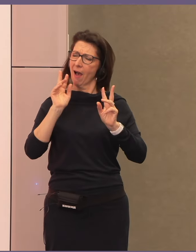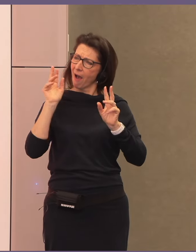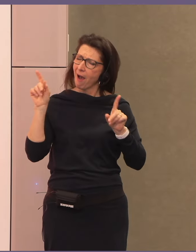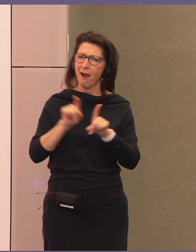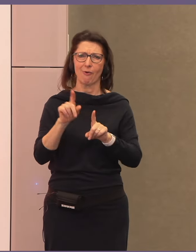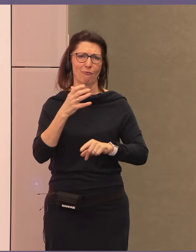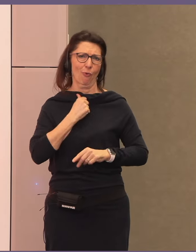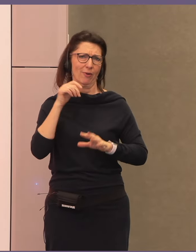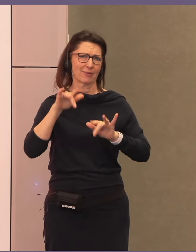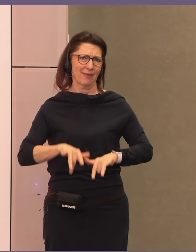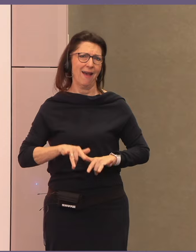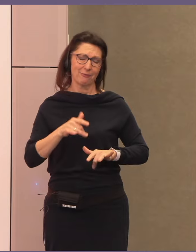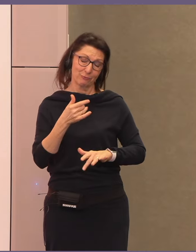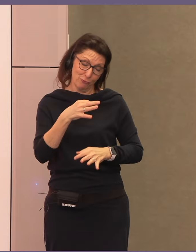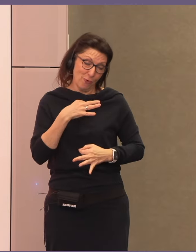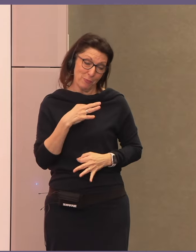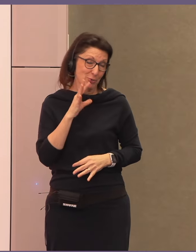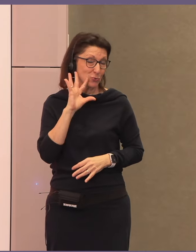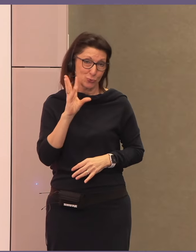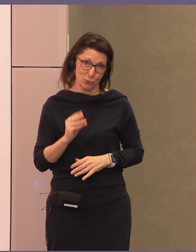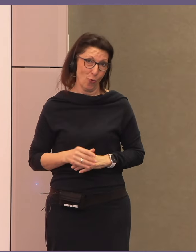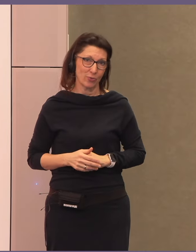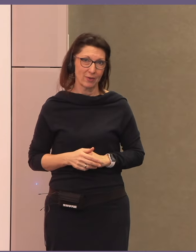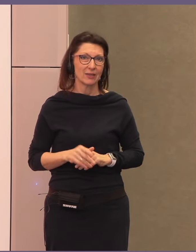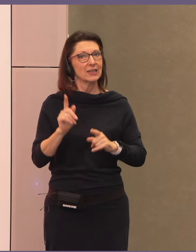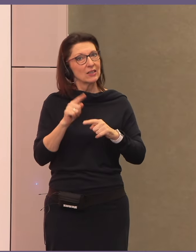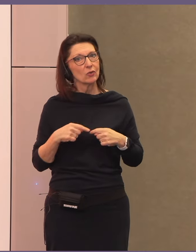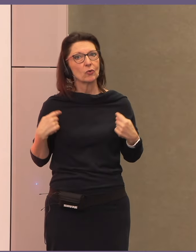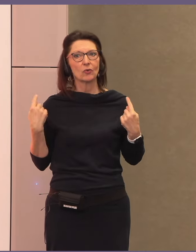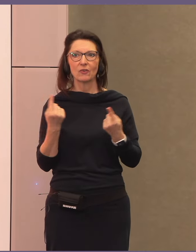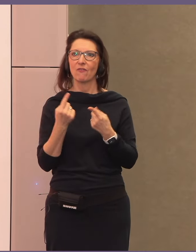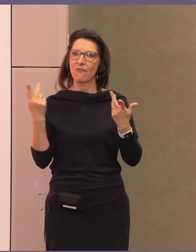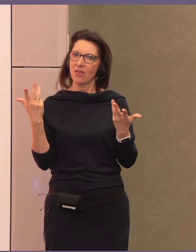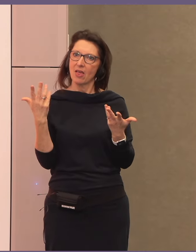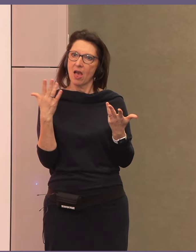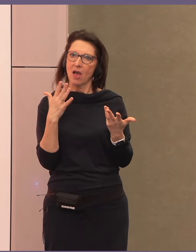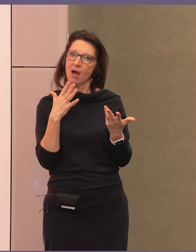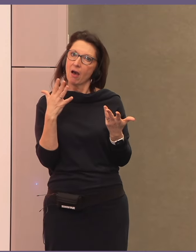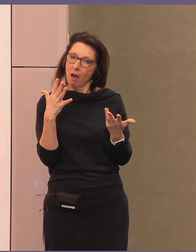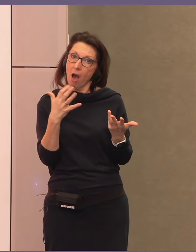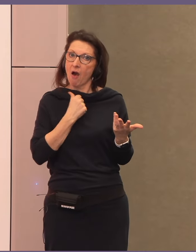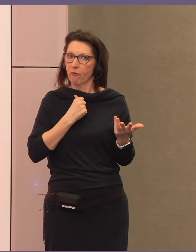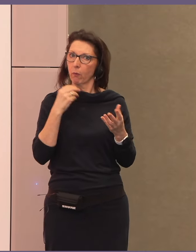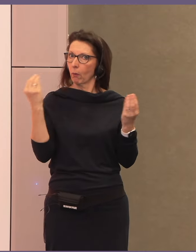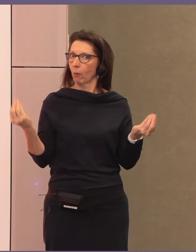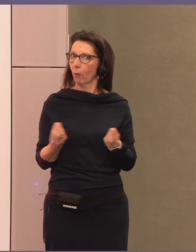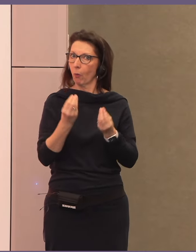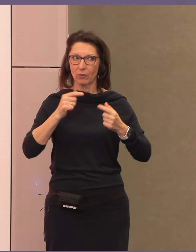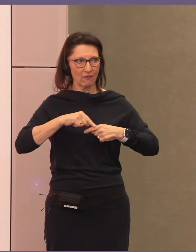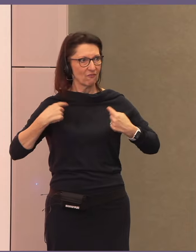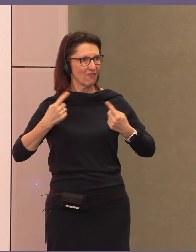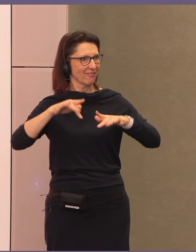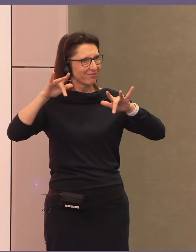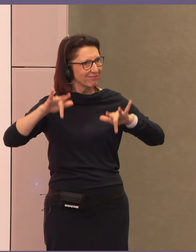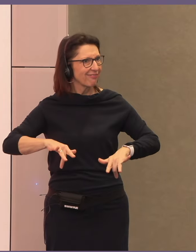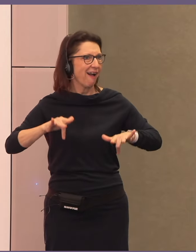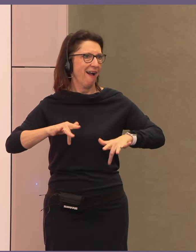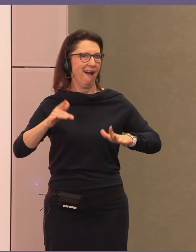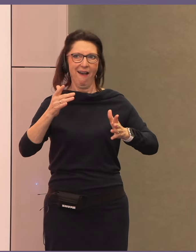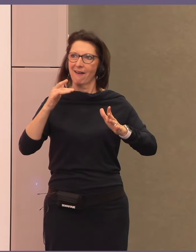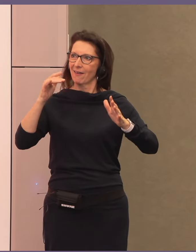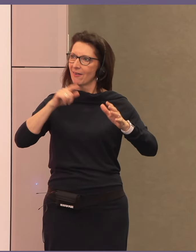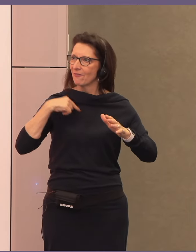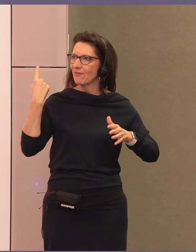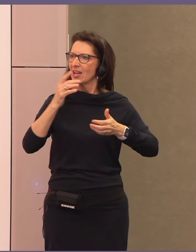sozusagen auch unser Rezept. Wir sind da, wir diskutieren, wir sind